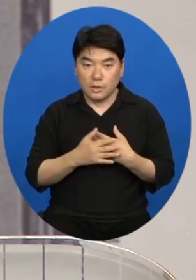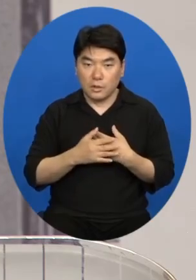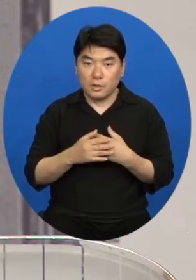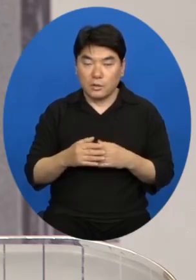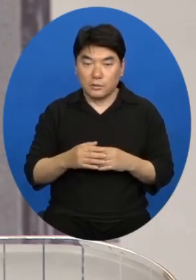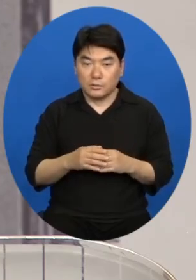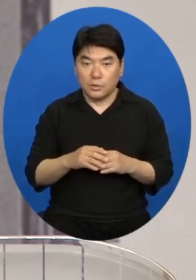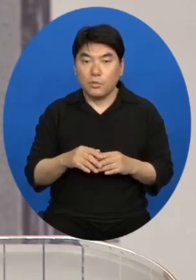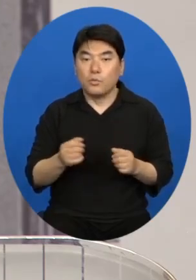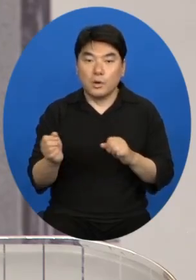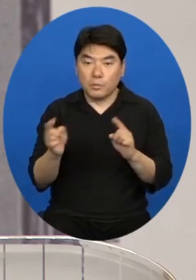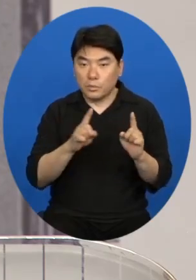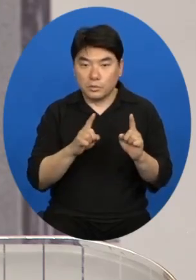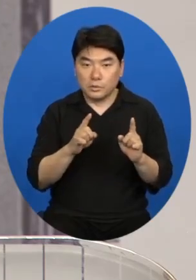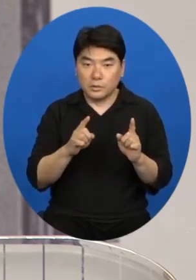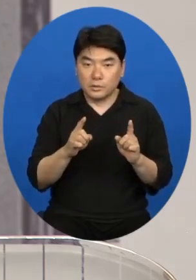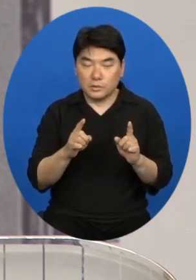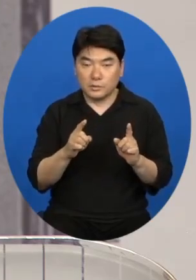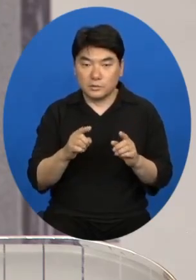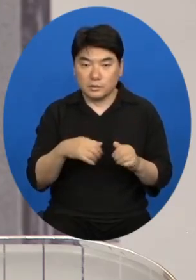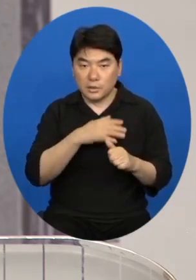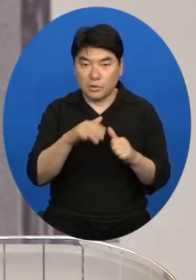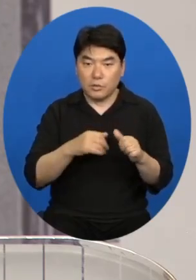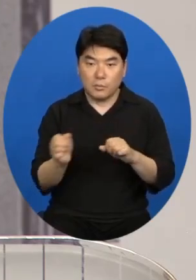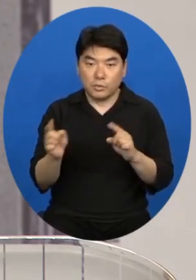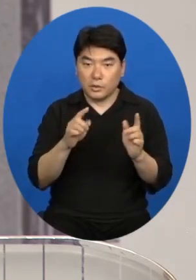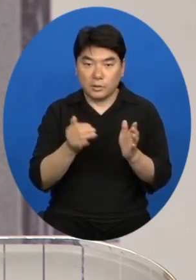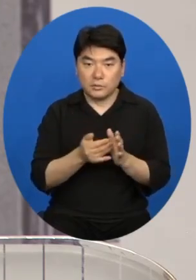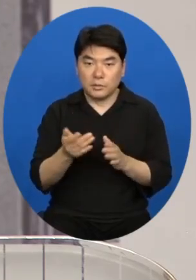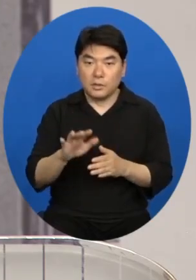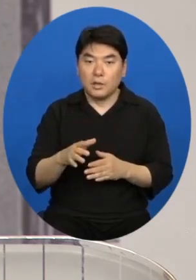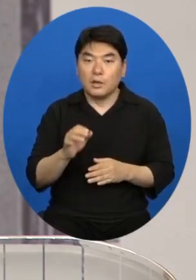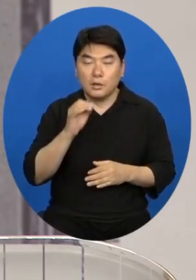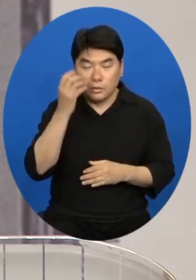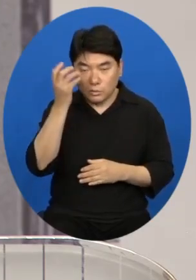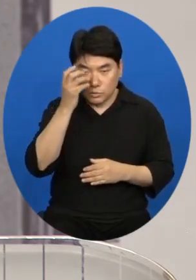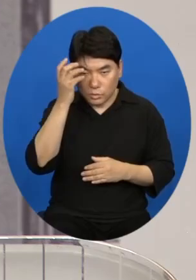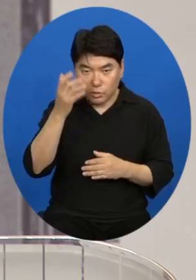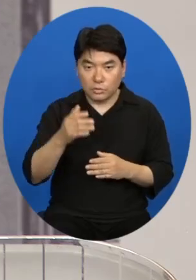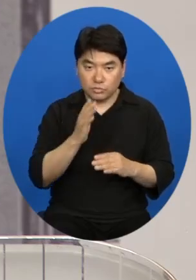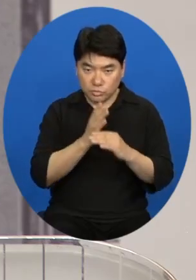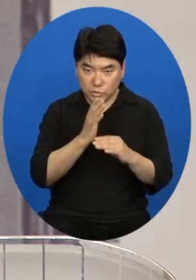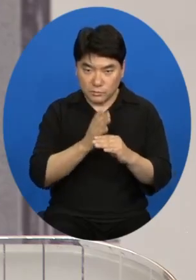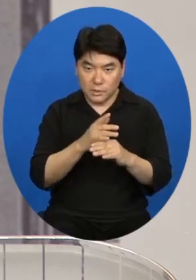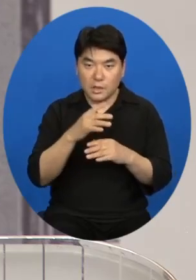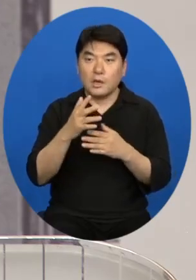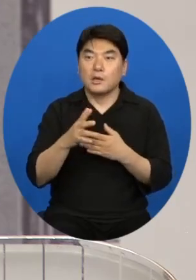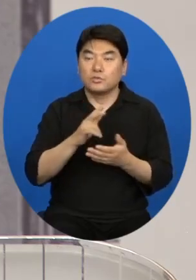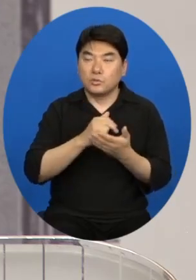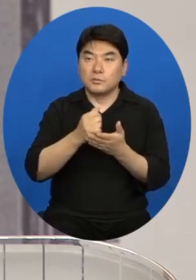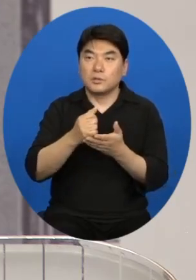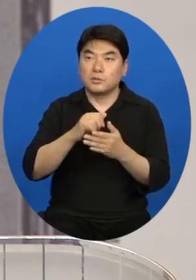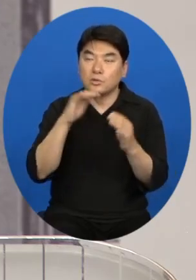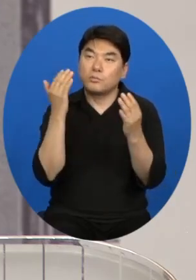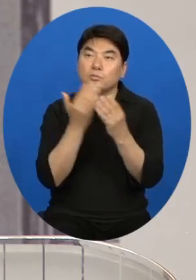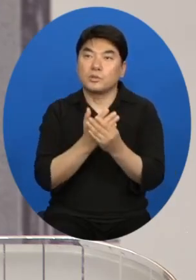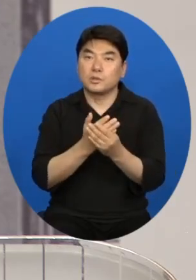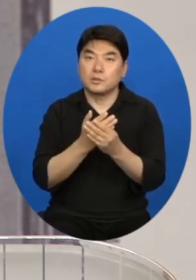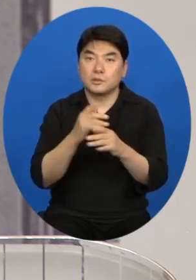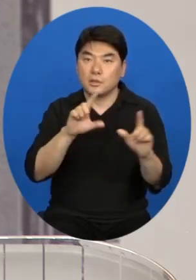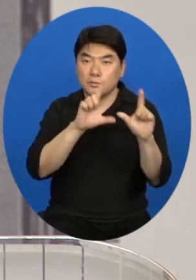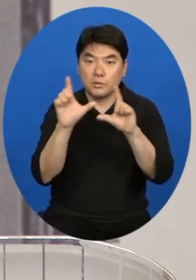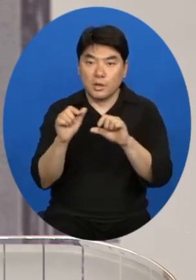하지만 우리의 영적인 중심이 정말 하나님을 뜨겁게 사랑하고 주님이 전부이신 그 삶이 회복이